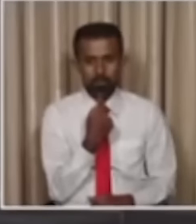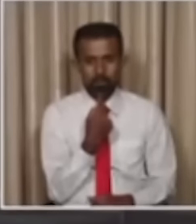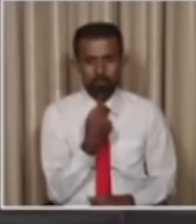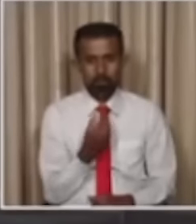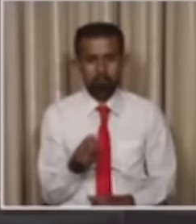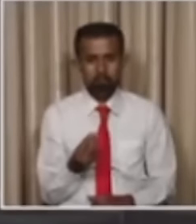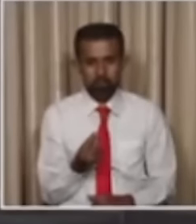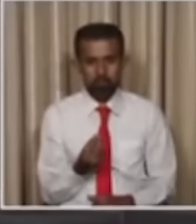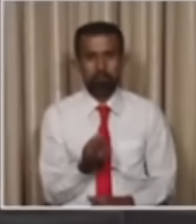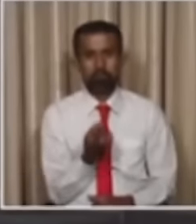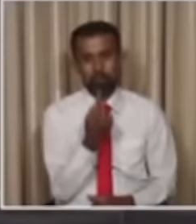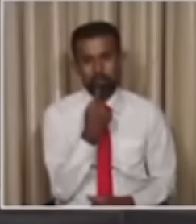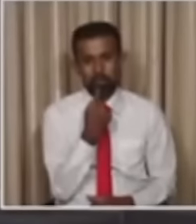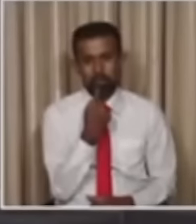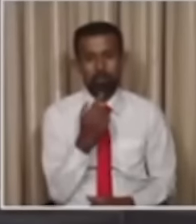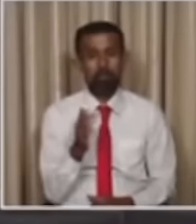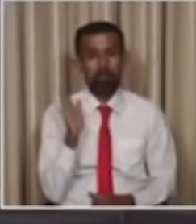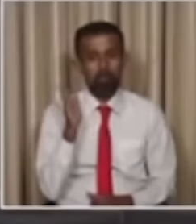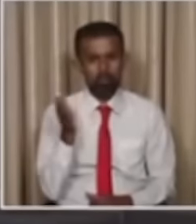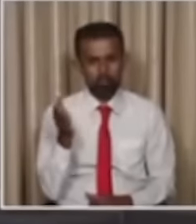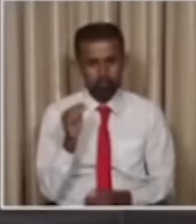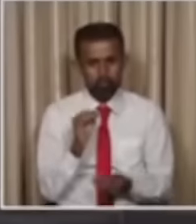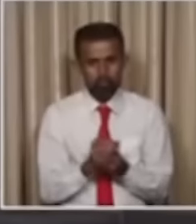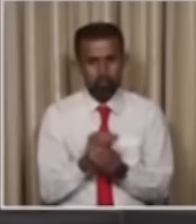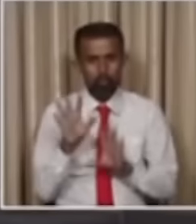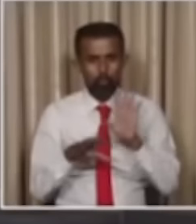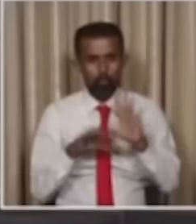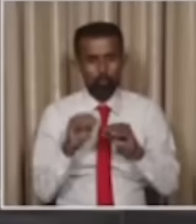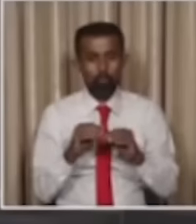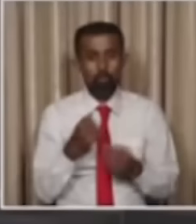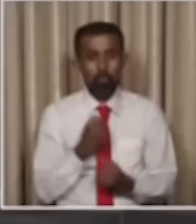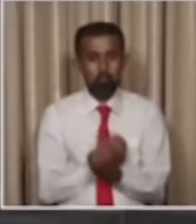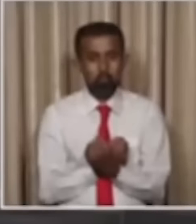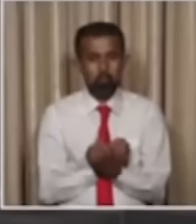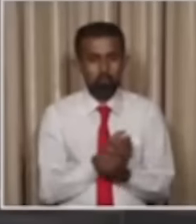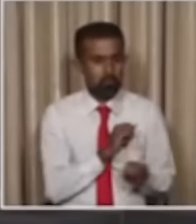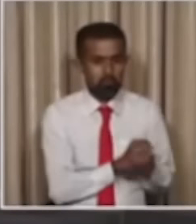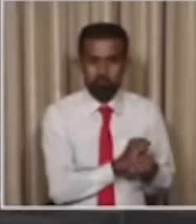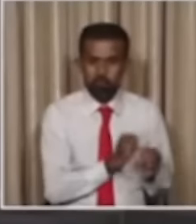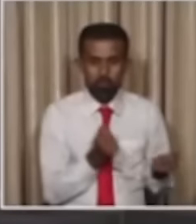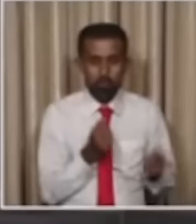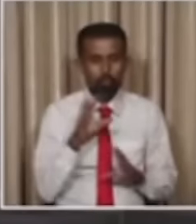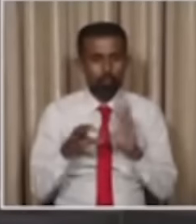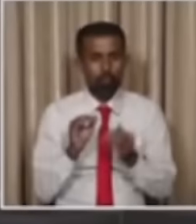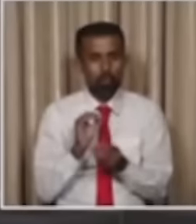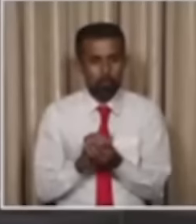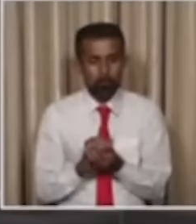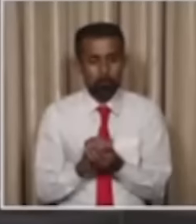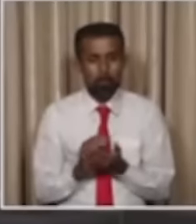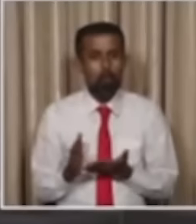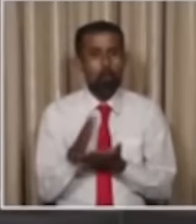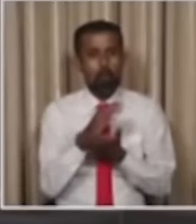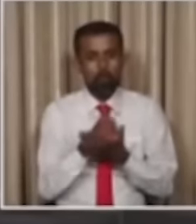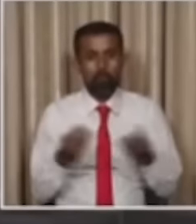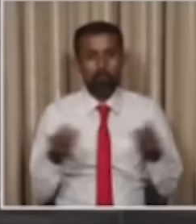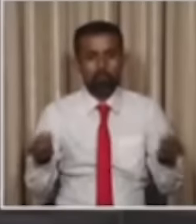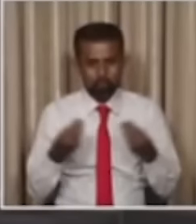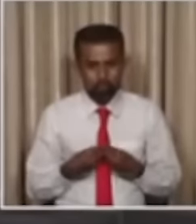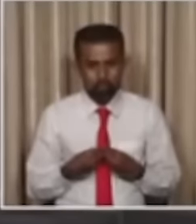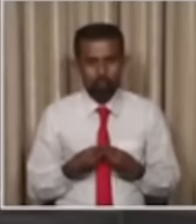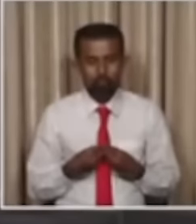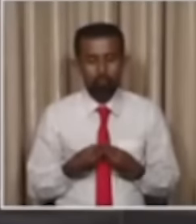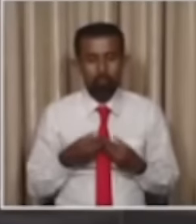තියෙන අඩුපාඩු, උන්වහන්සේලා ළඟ තියෙන තොරතුරු, පොලිසියට නැති තොරතුරු මොනවද, ඒ සියලු දේ ලබා දුන්නොත්